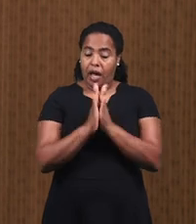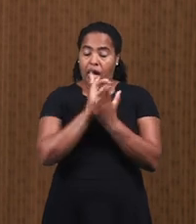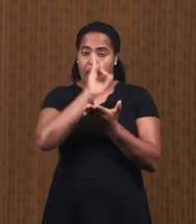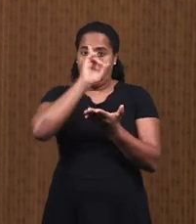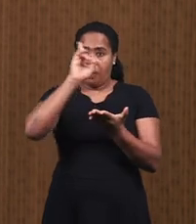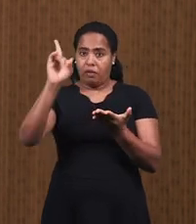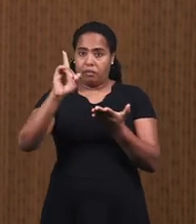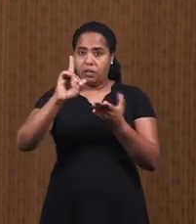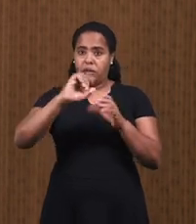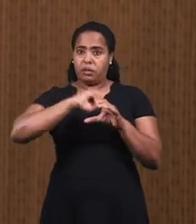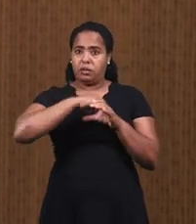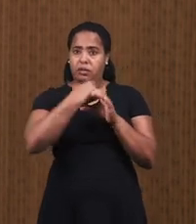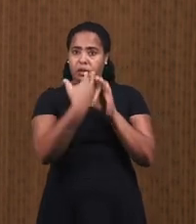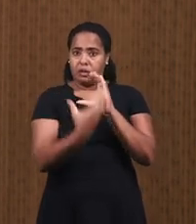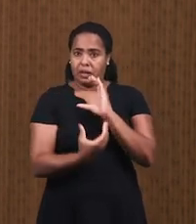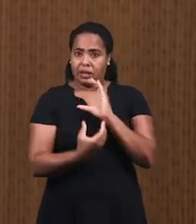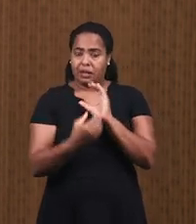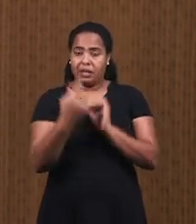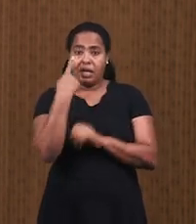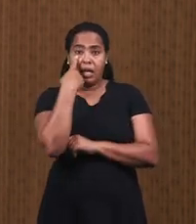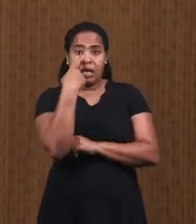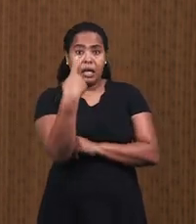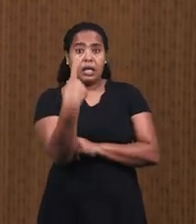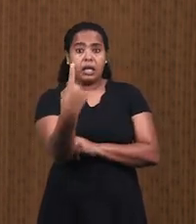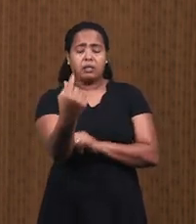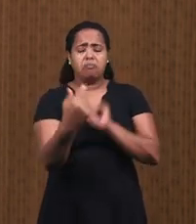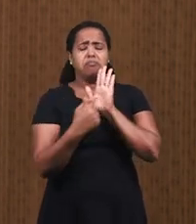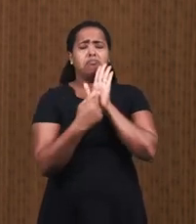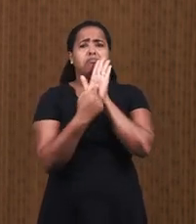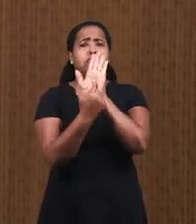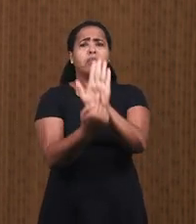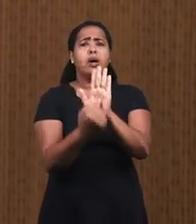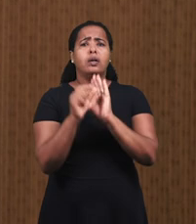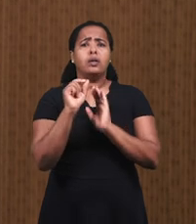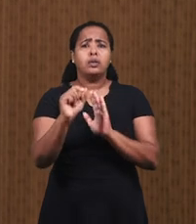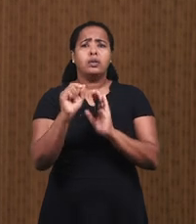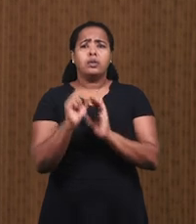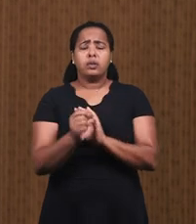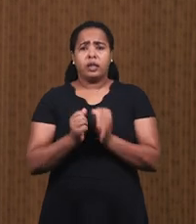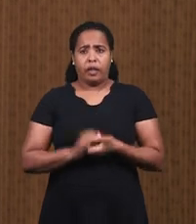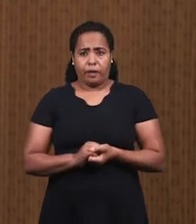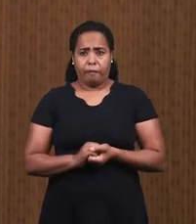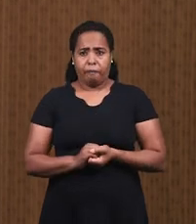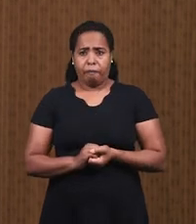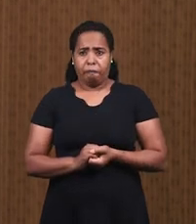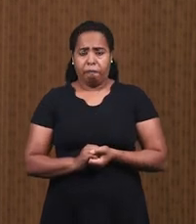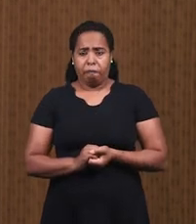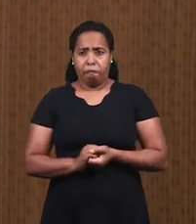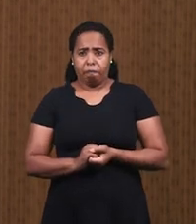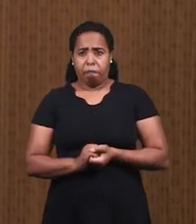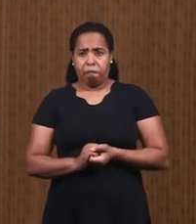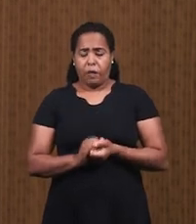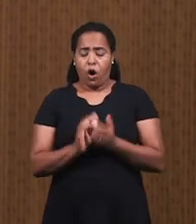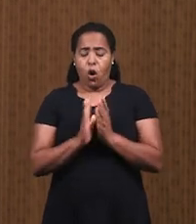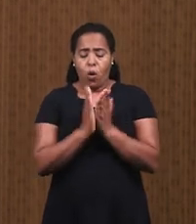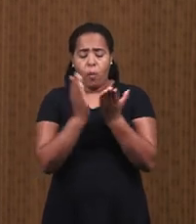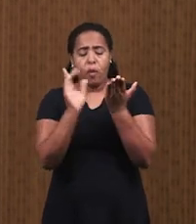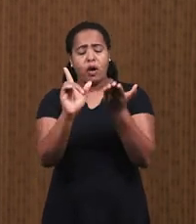Библия имеет характеристику интересную, потому что она несет в себе слово